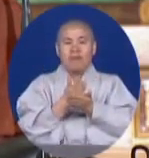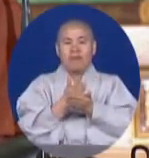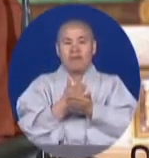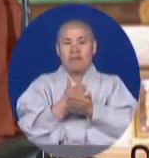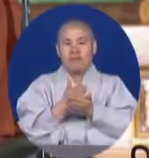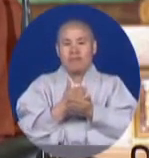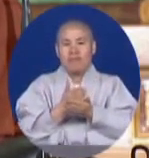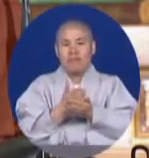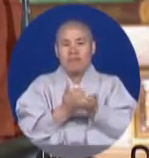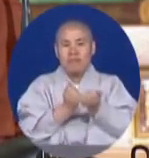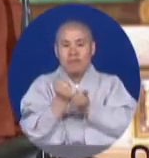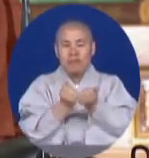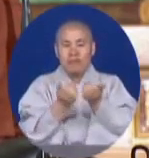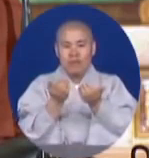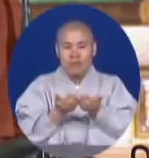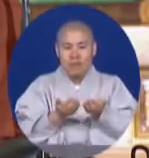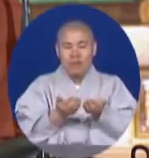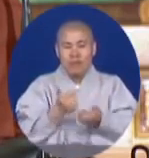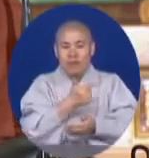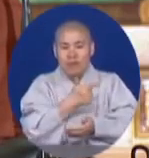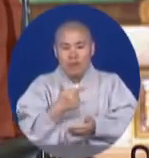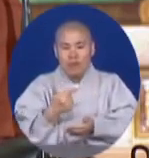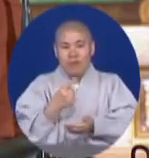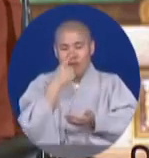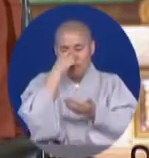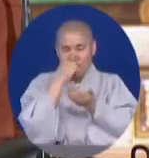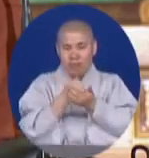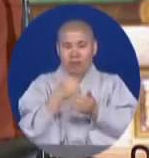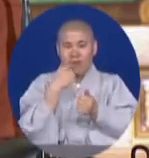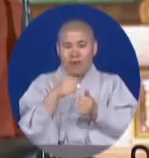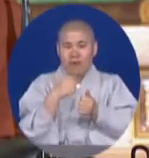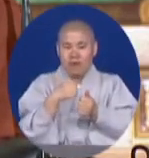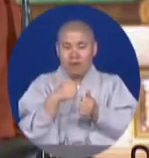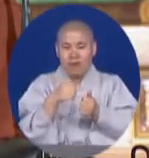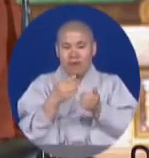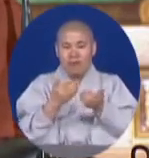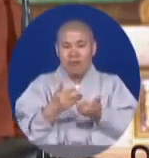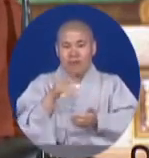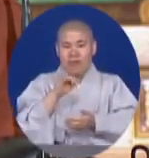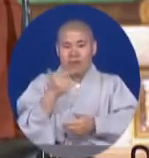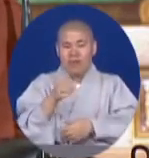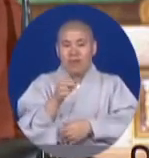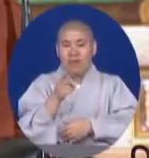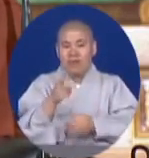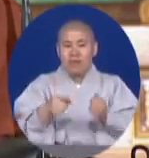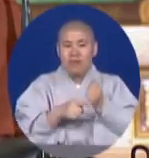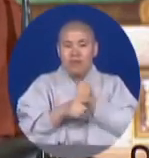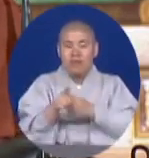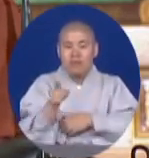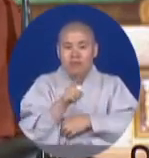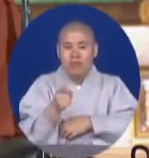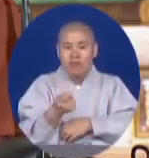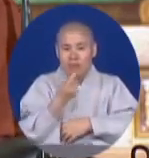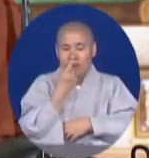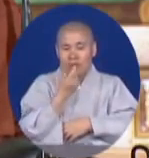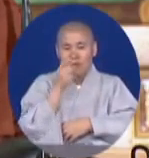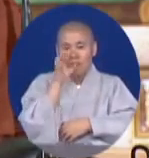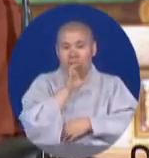가르침이. 이게 도인의 가르침이에요. 야야 진여는 뭐 어떤 거고 이건 학습이에요.